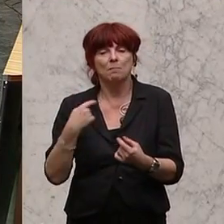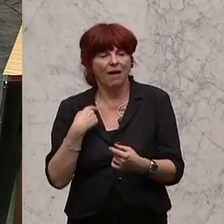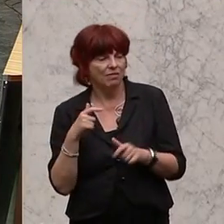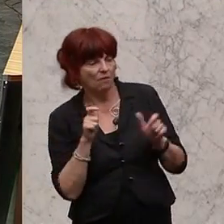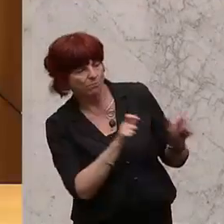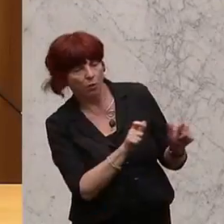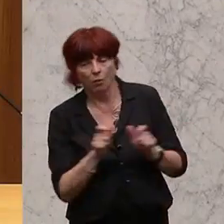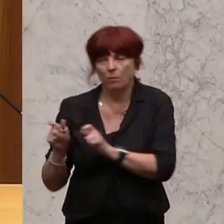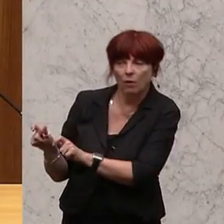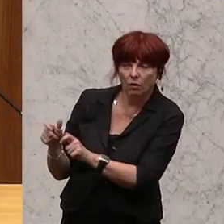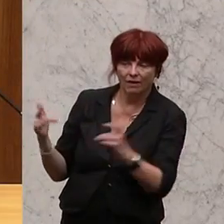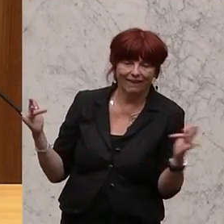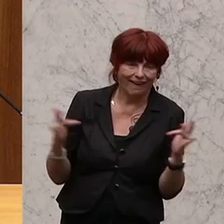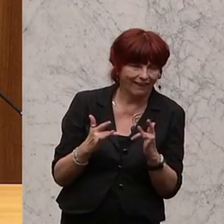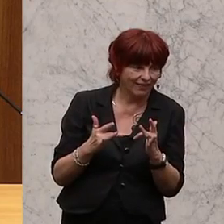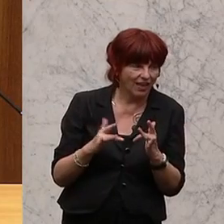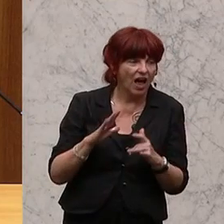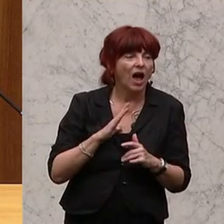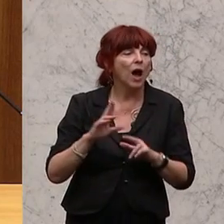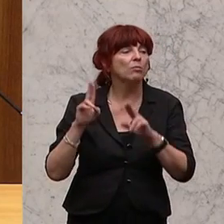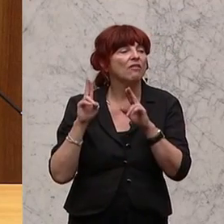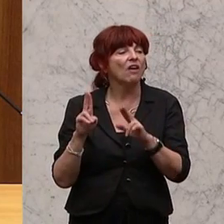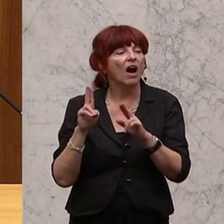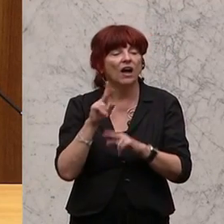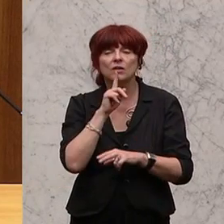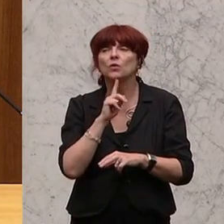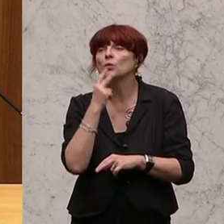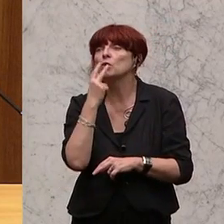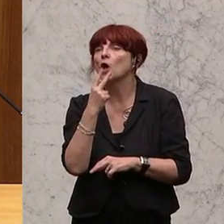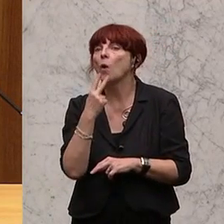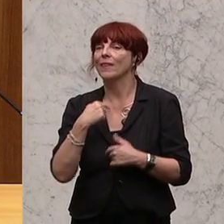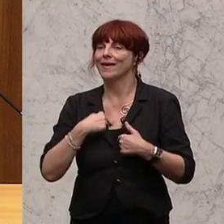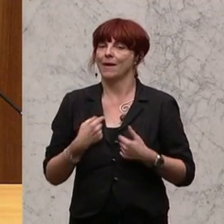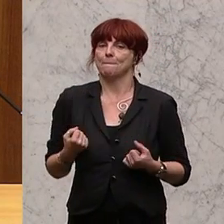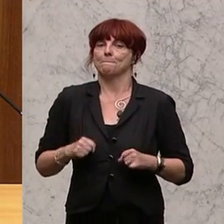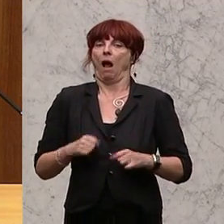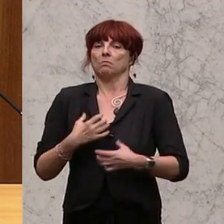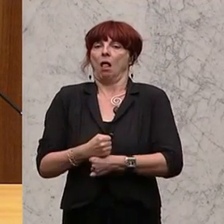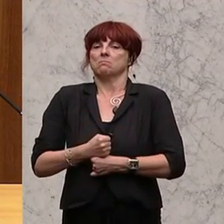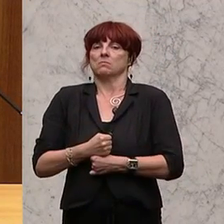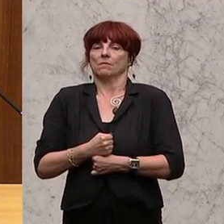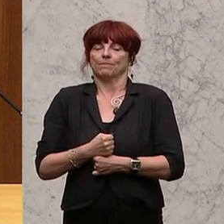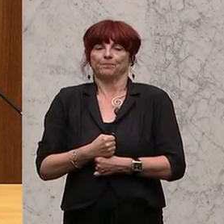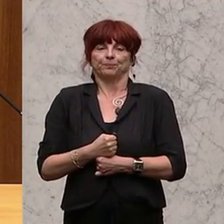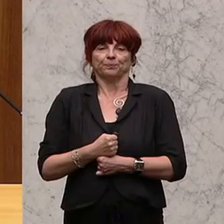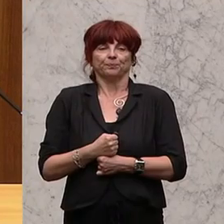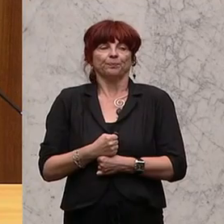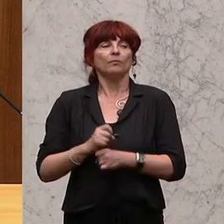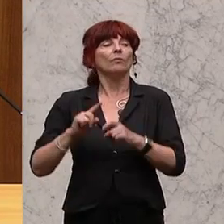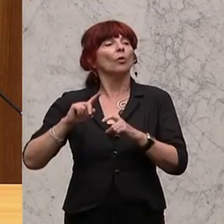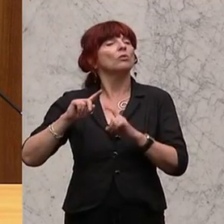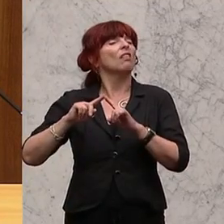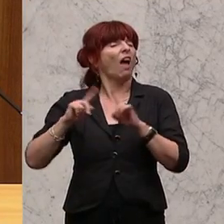blockiert und in Wahrheit nur darauf trachtet, an der Macht zu bleiben. Und dann mit anderen